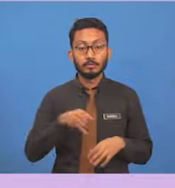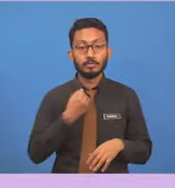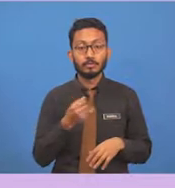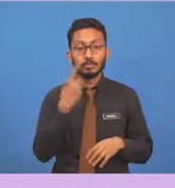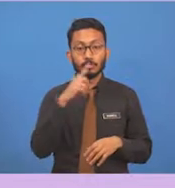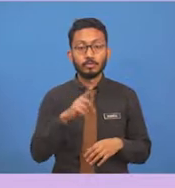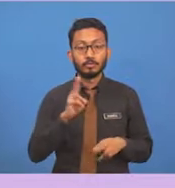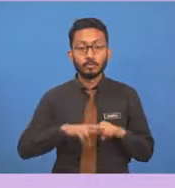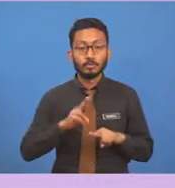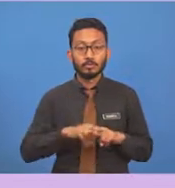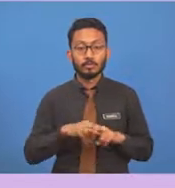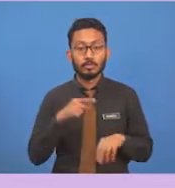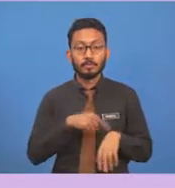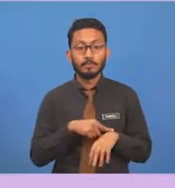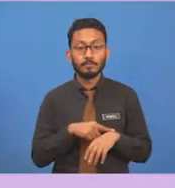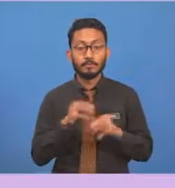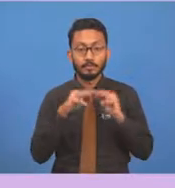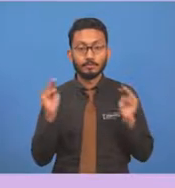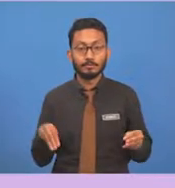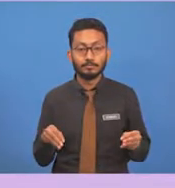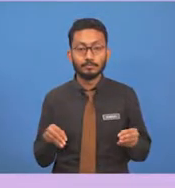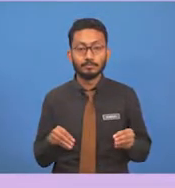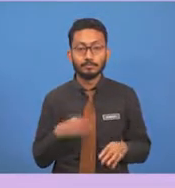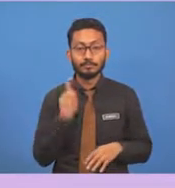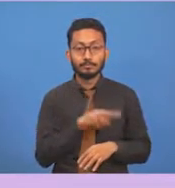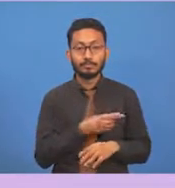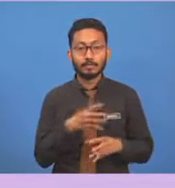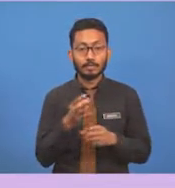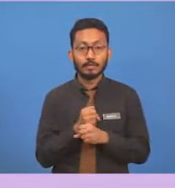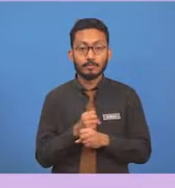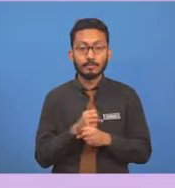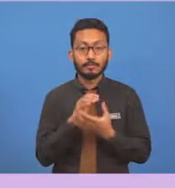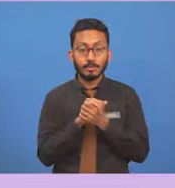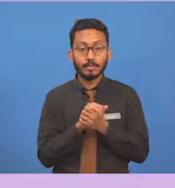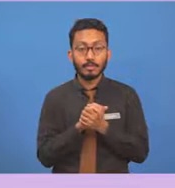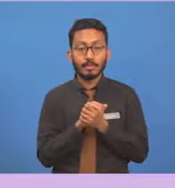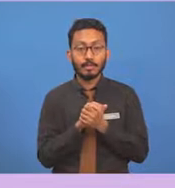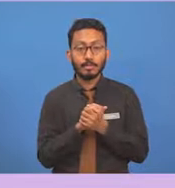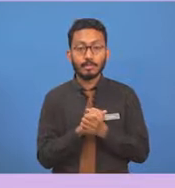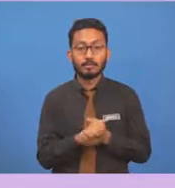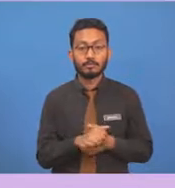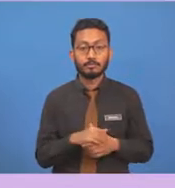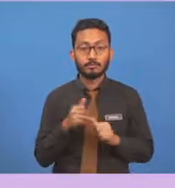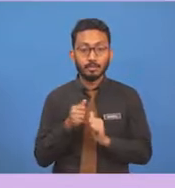Apabila kita menghormati warga sekolah, kita dapat mengelakkan berlakunya pergaduhan dan perselisihan